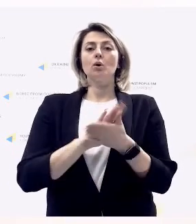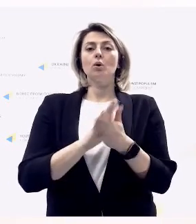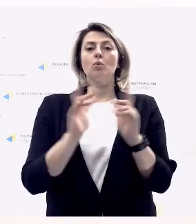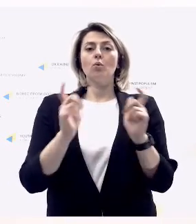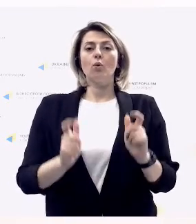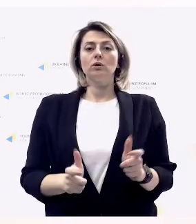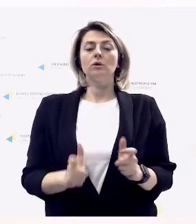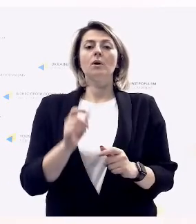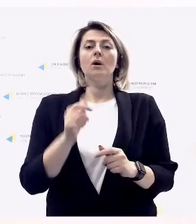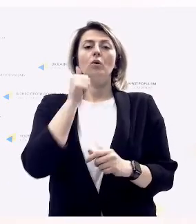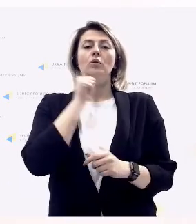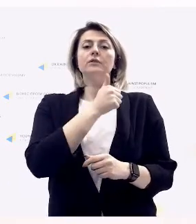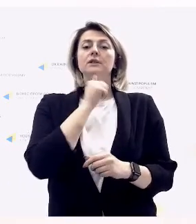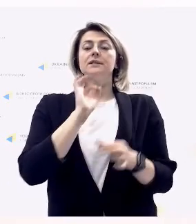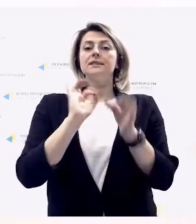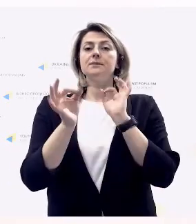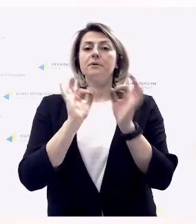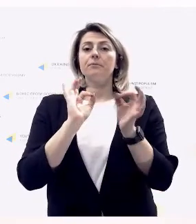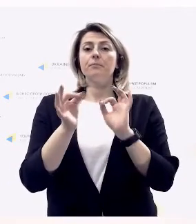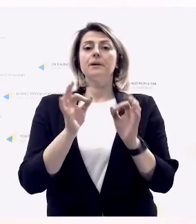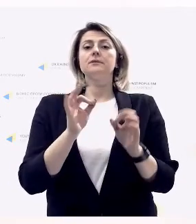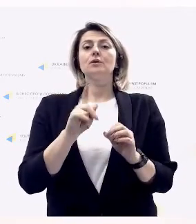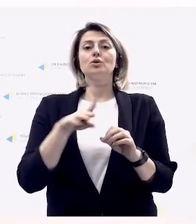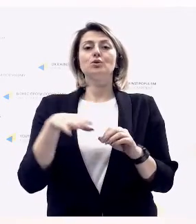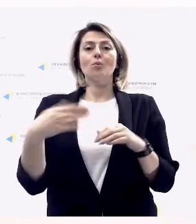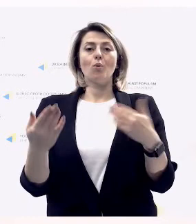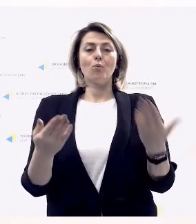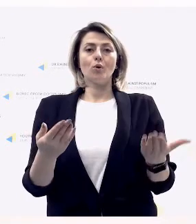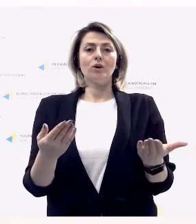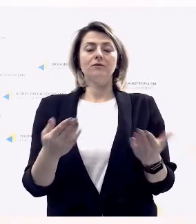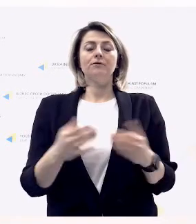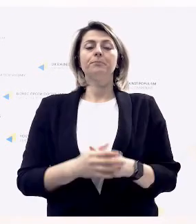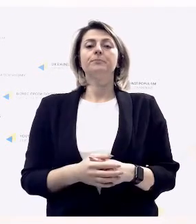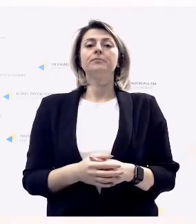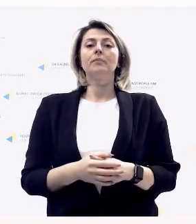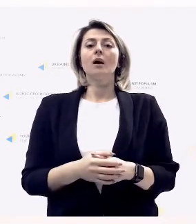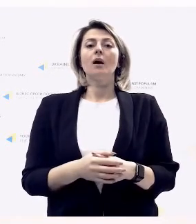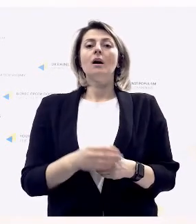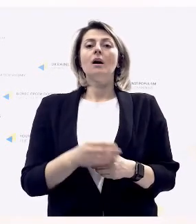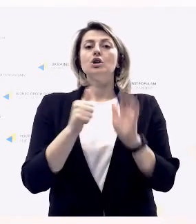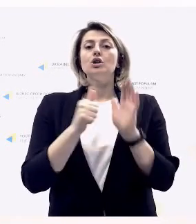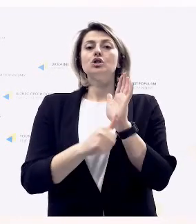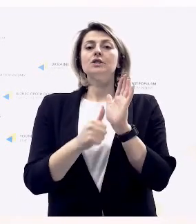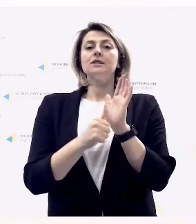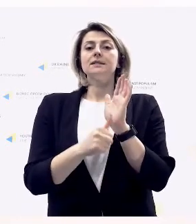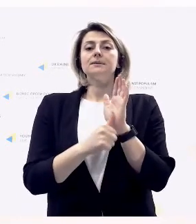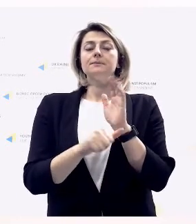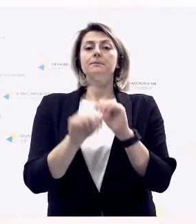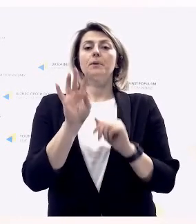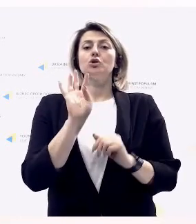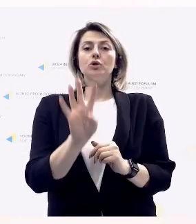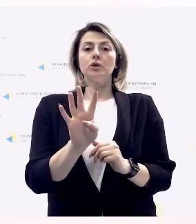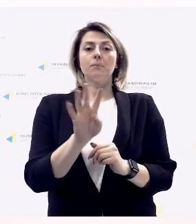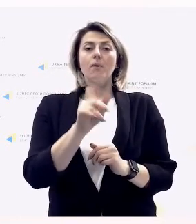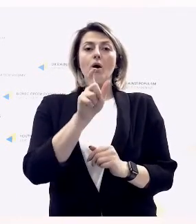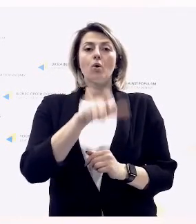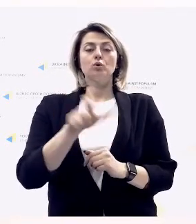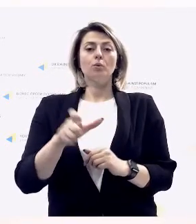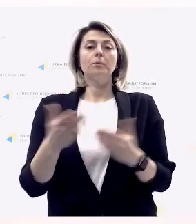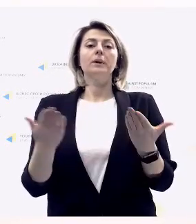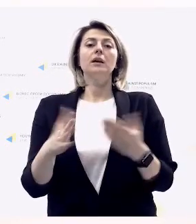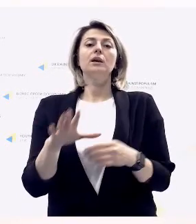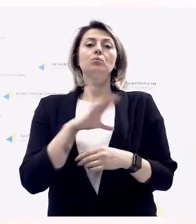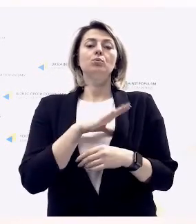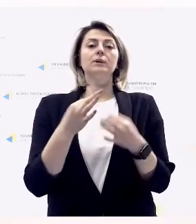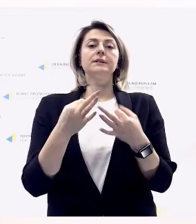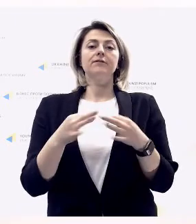співбесіди з обох боків лінії розмежування з 64 особами, які